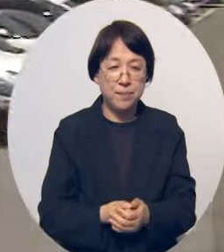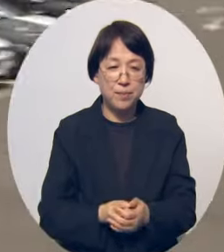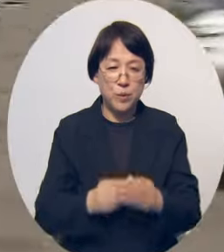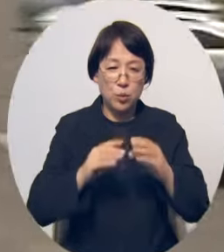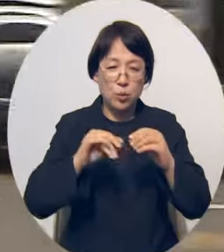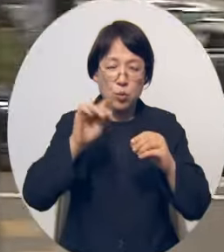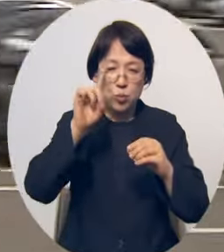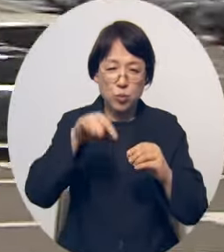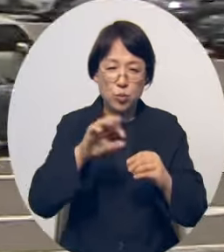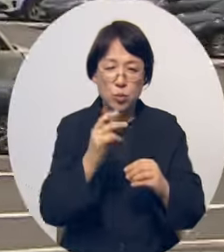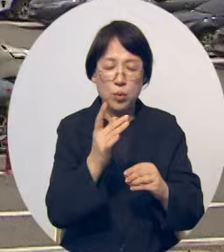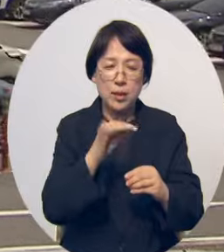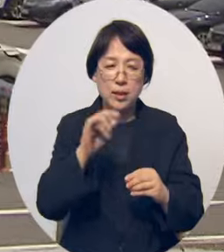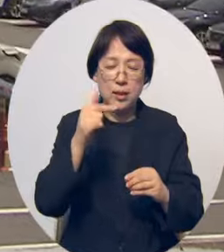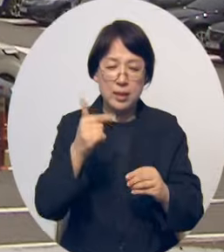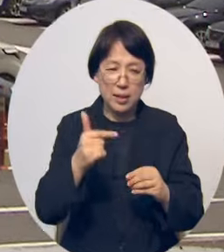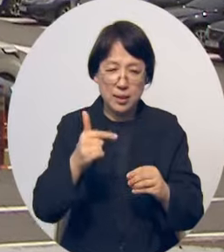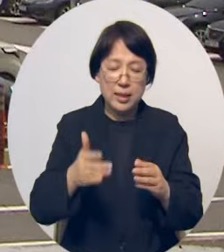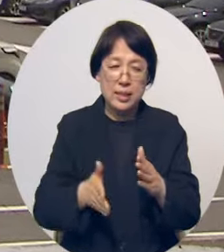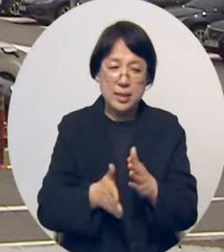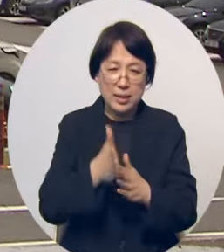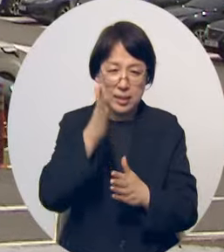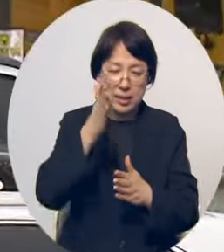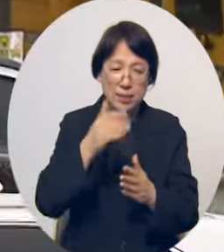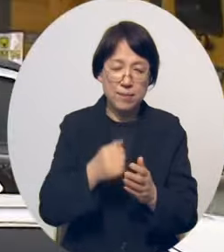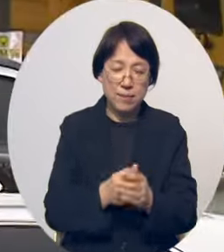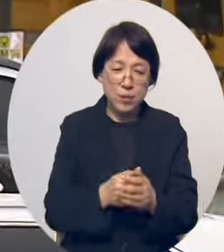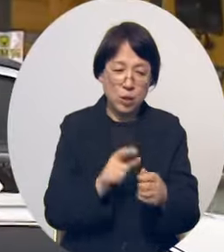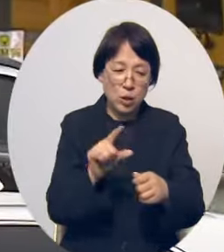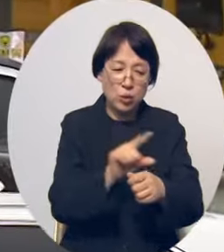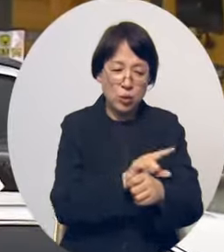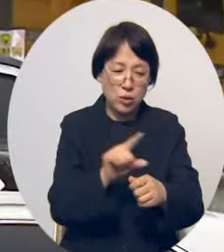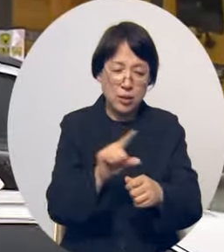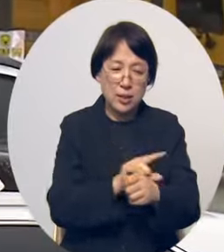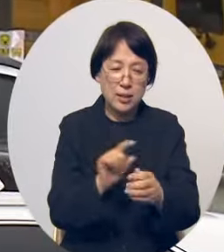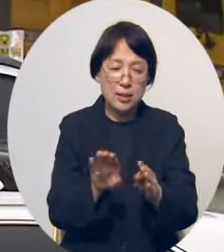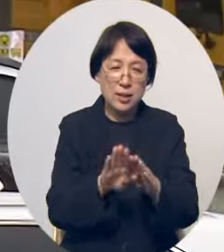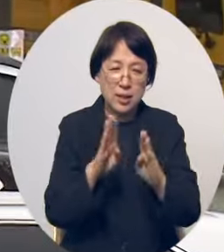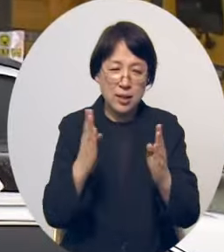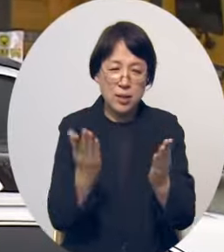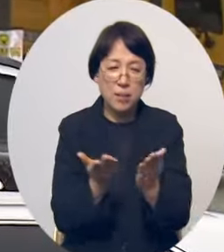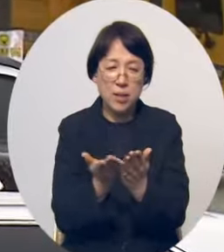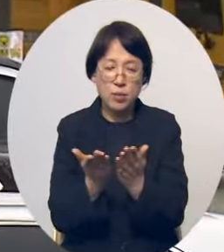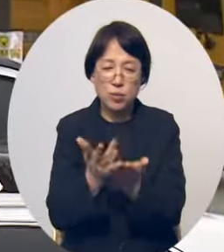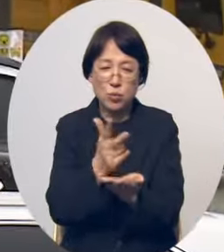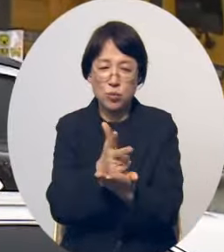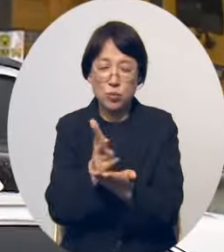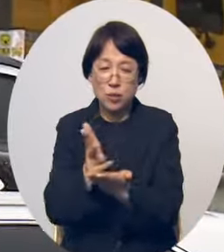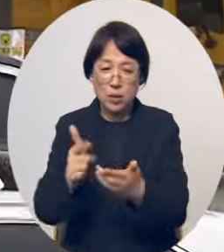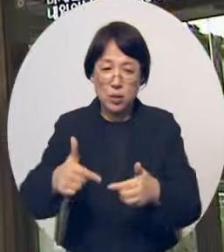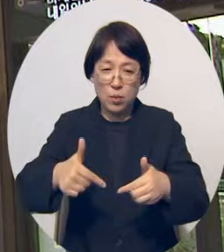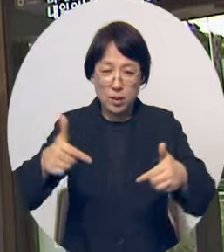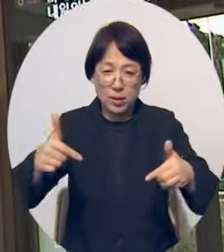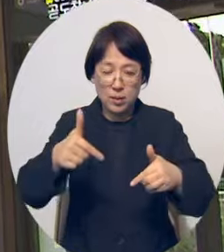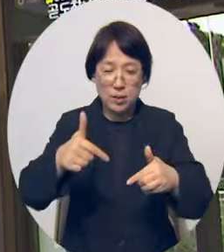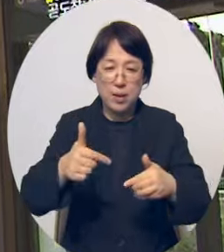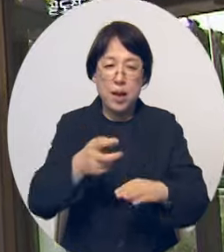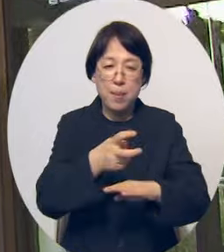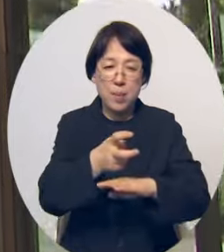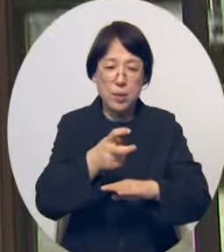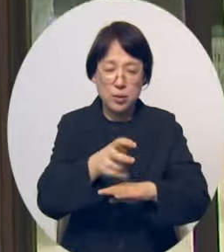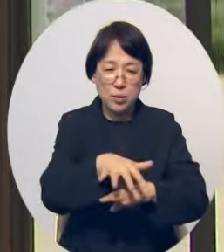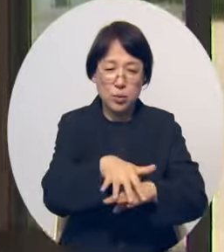국토부와 용인시는 GTX-A 구성역 개통에 맞춰 버스 노선과 주차장도 확대하기로 했습니다. 이에